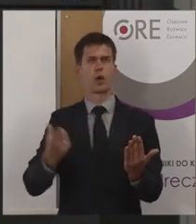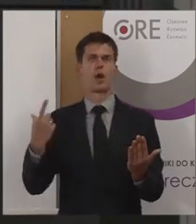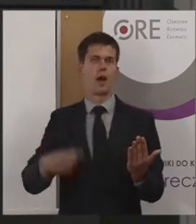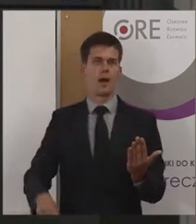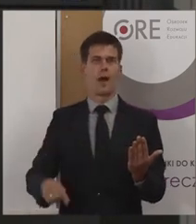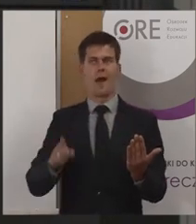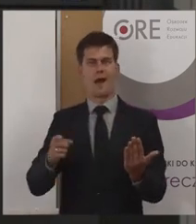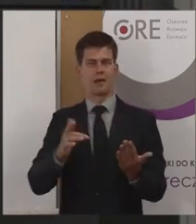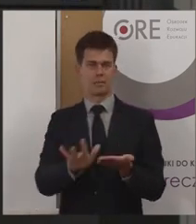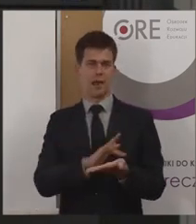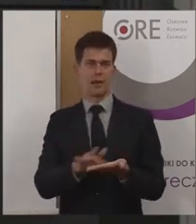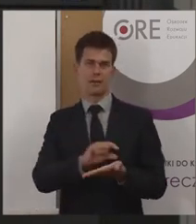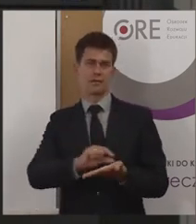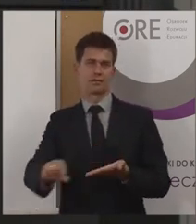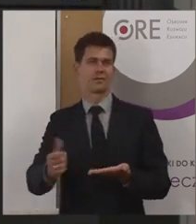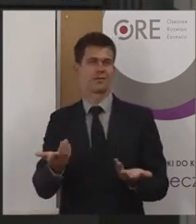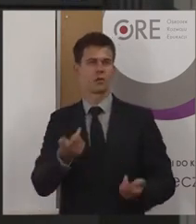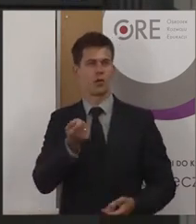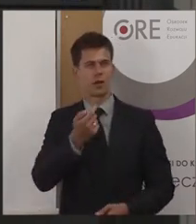będę wypowiadał, ale